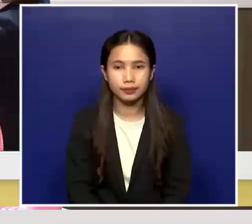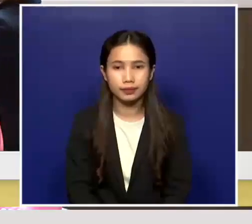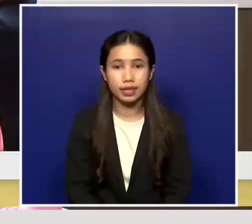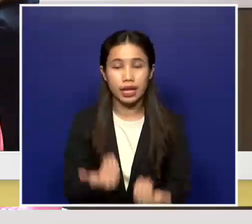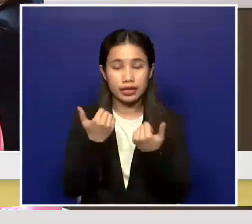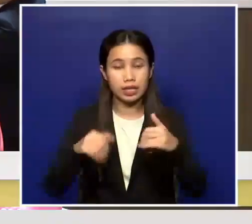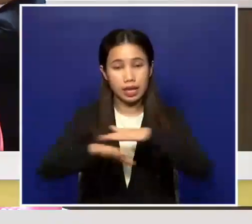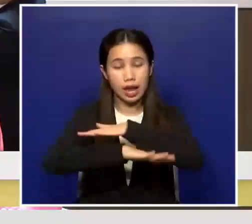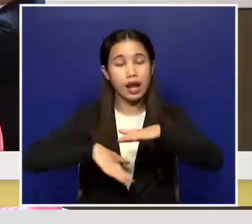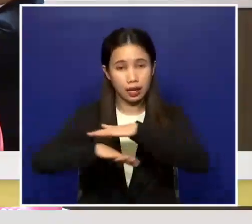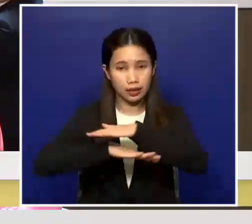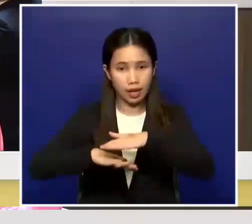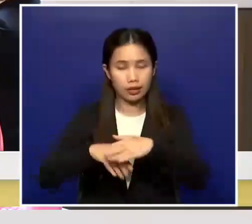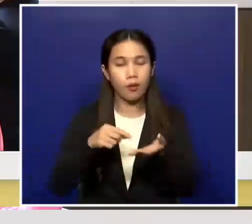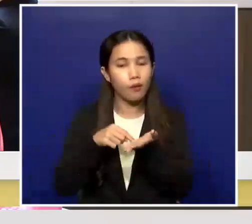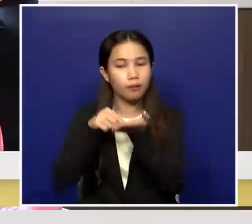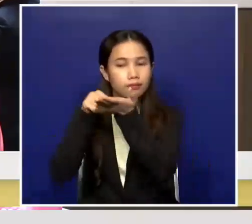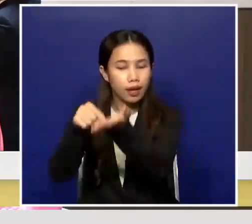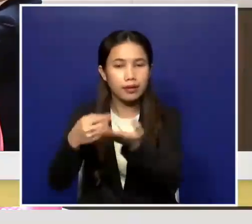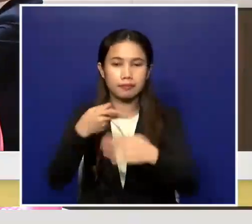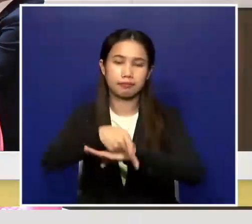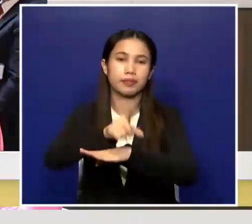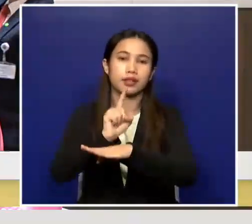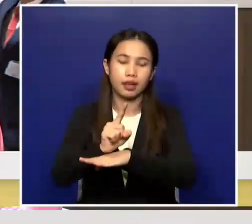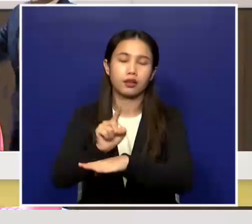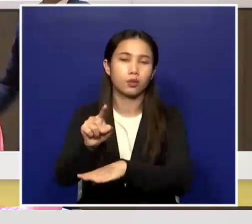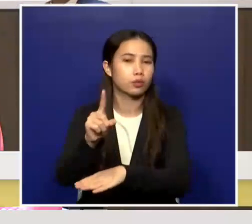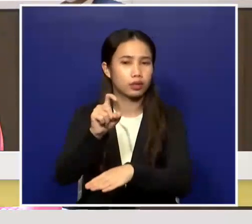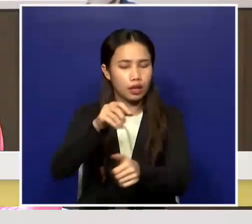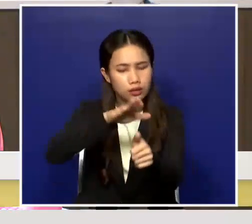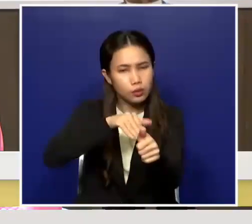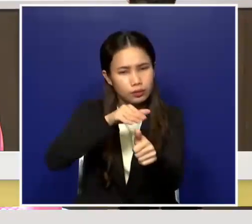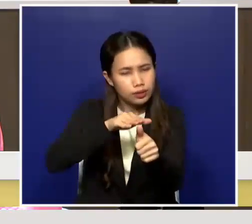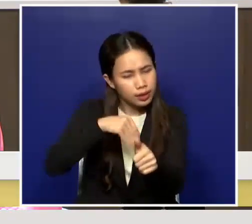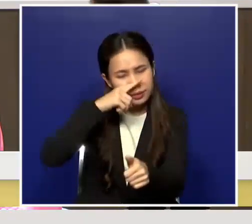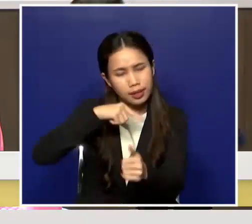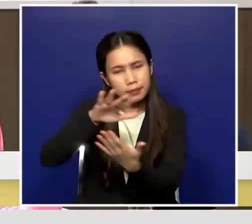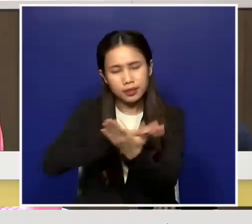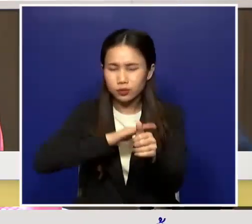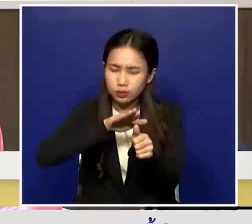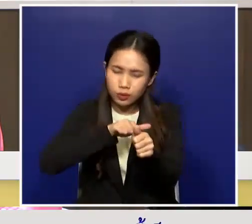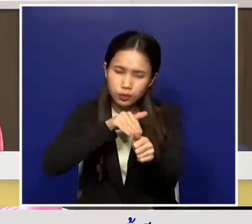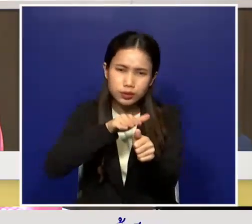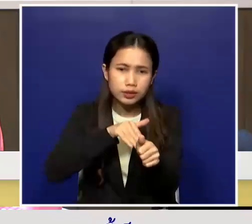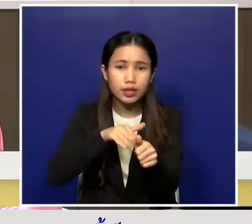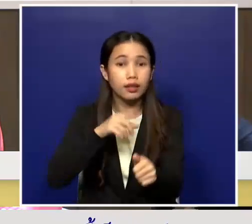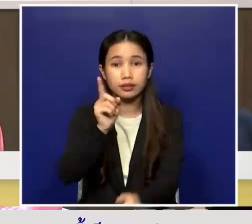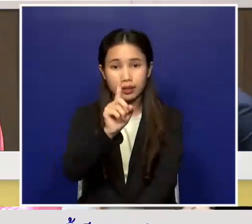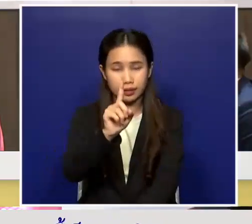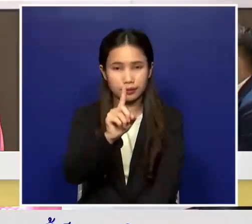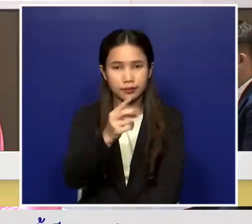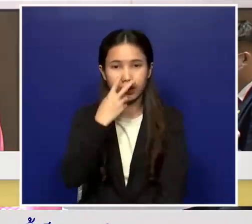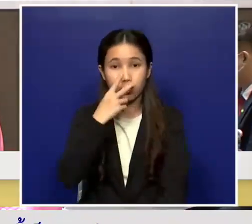ฐานยูเครนนะครับเดี๋ยวให้ประธานไปเลยโอ้โหคราวนี้สงสารประเทศไทยจับใจสงสารยังไงครับพี่น้องดูสิ